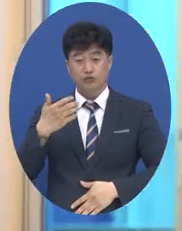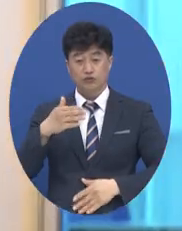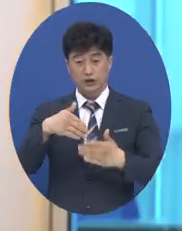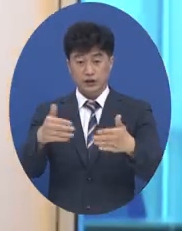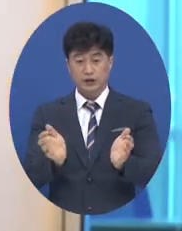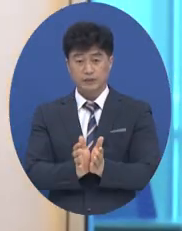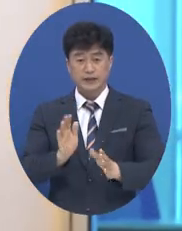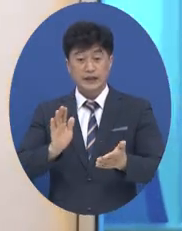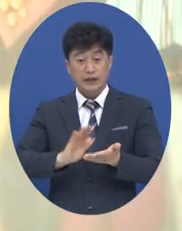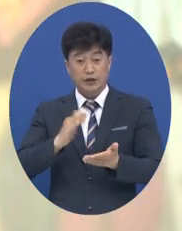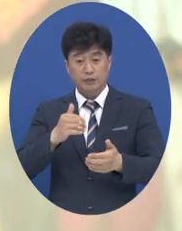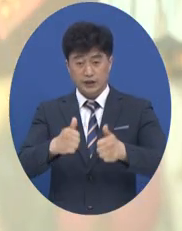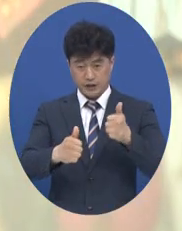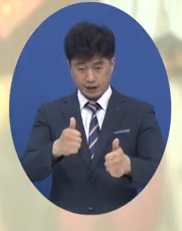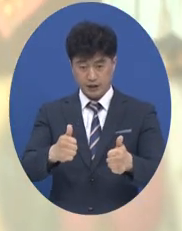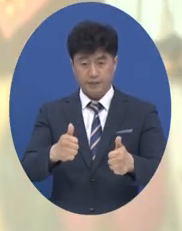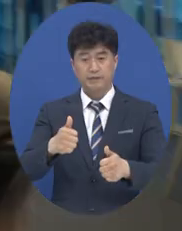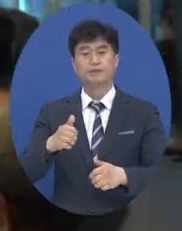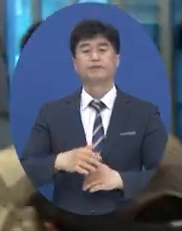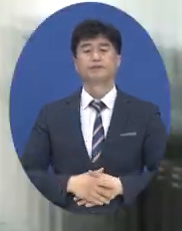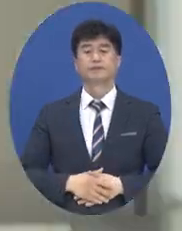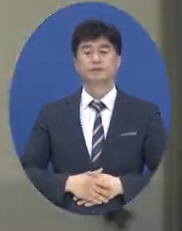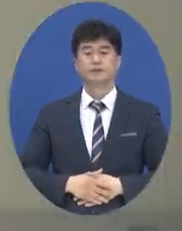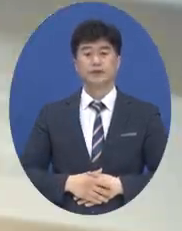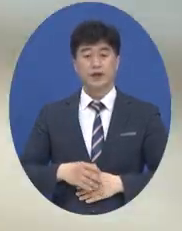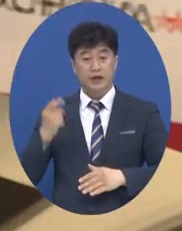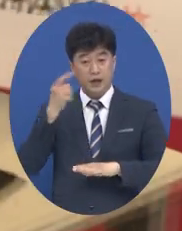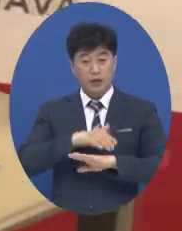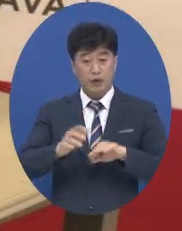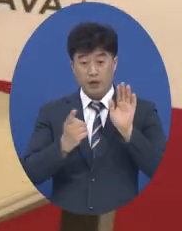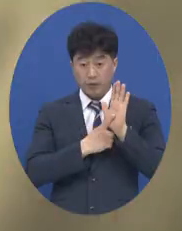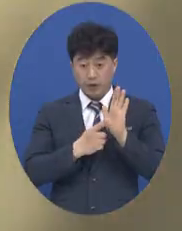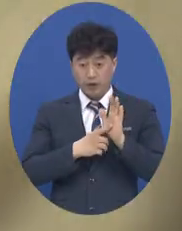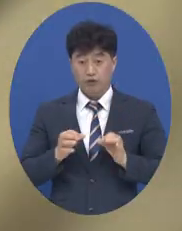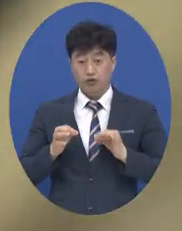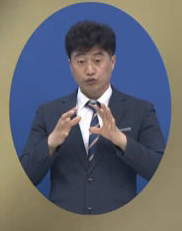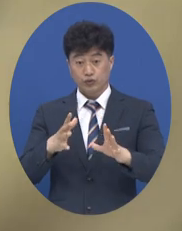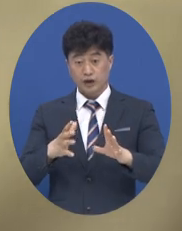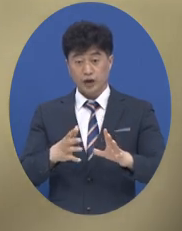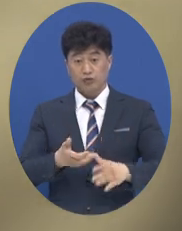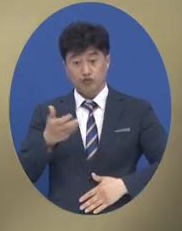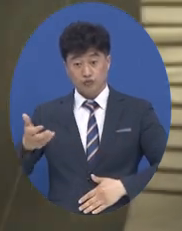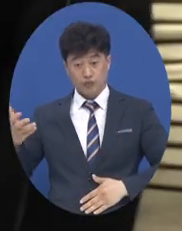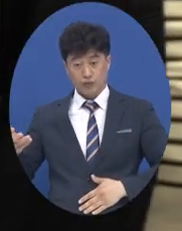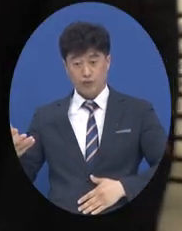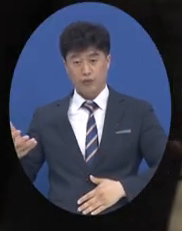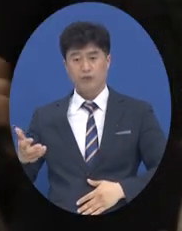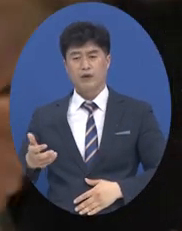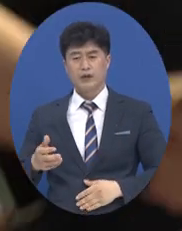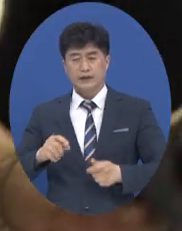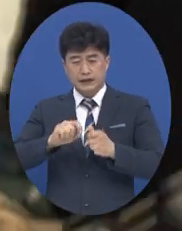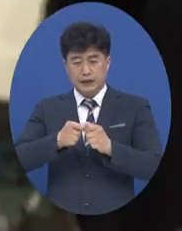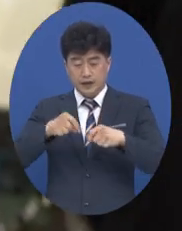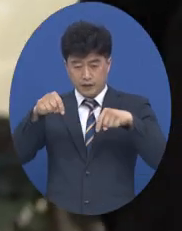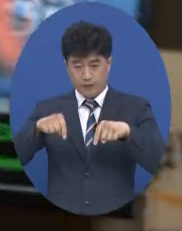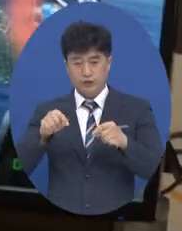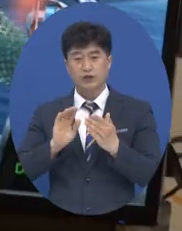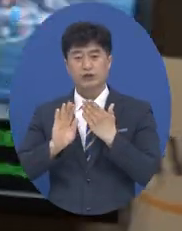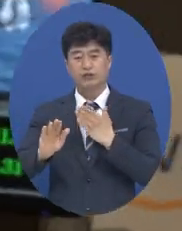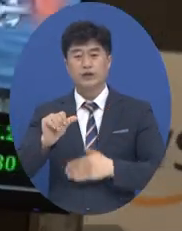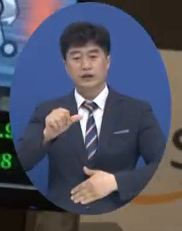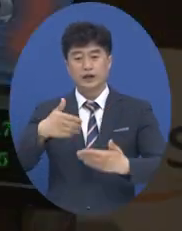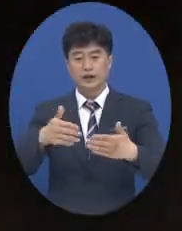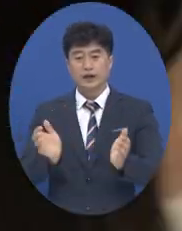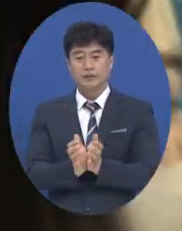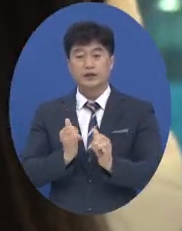팀이 치열한 경쟁을 바랐고 기획과 마케팅 투자 그리고 유통 등 심층 면접을 거쳐 5개